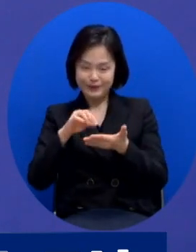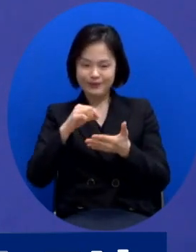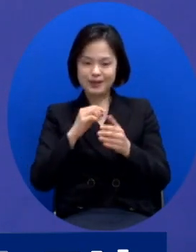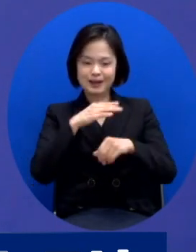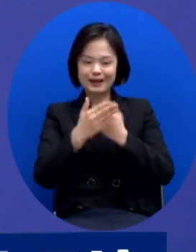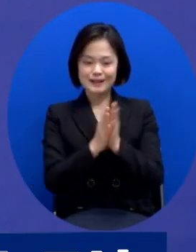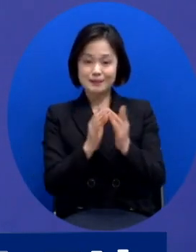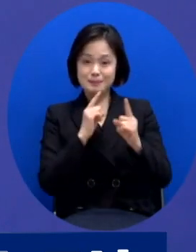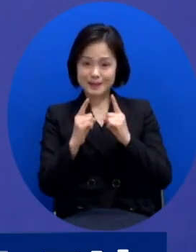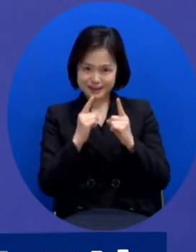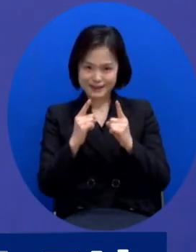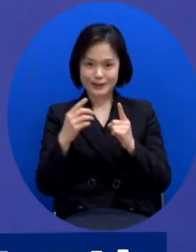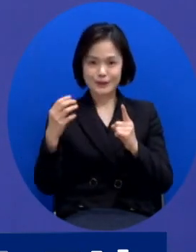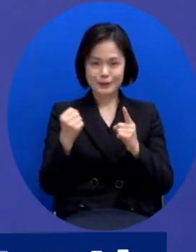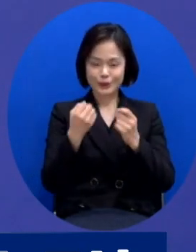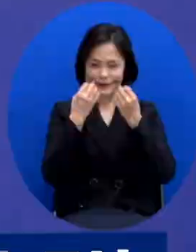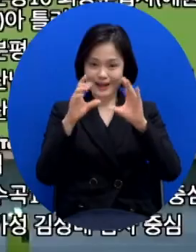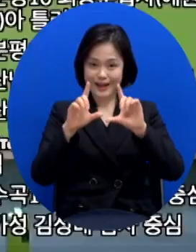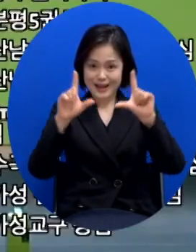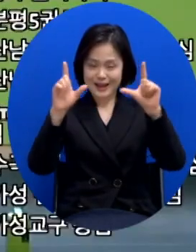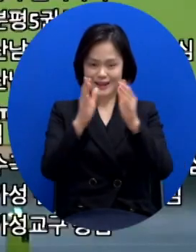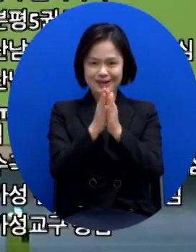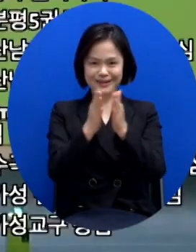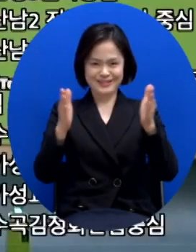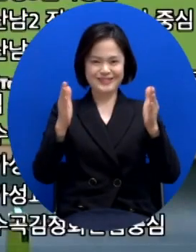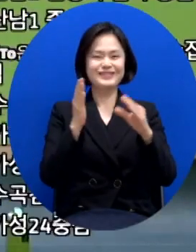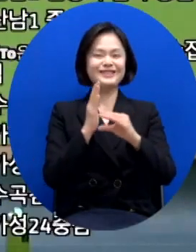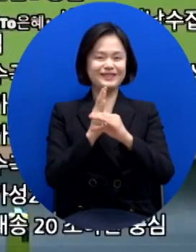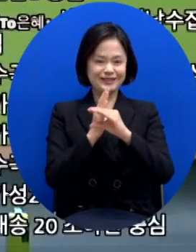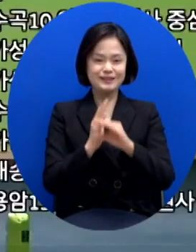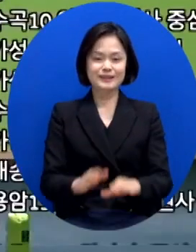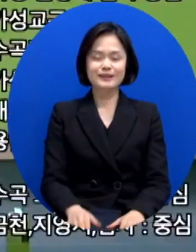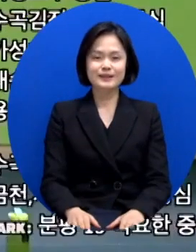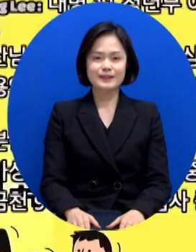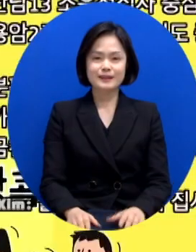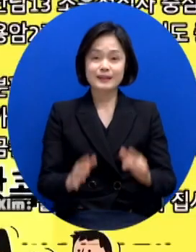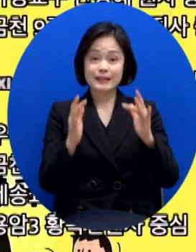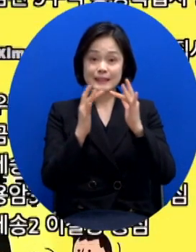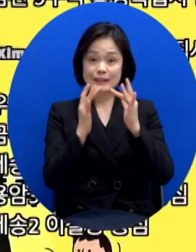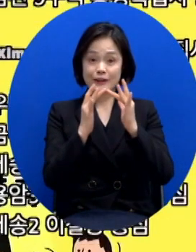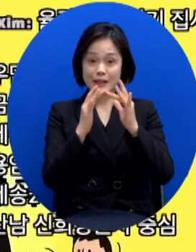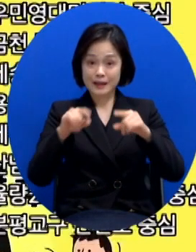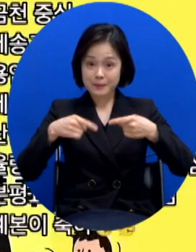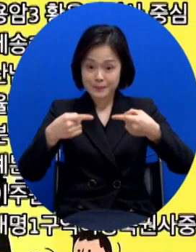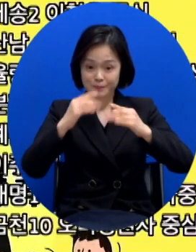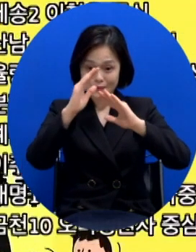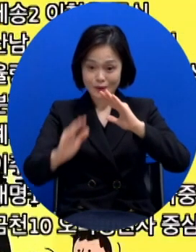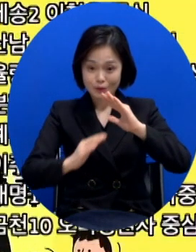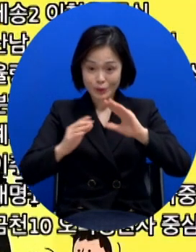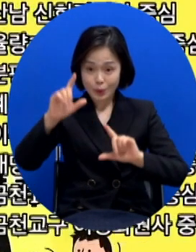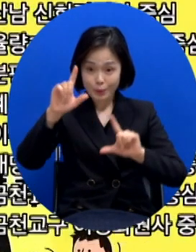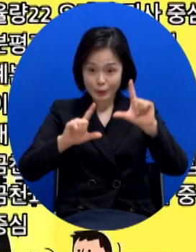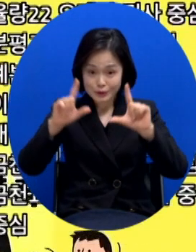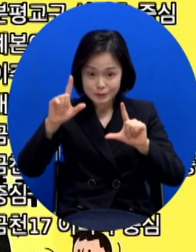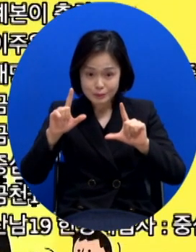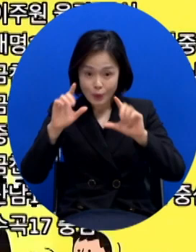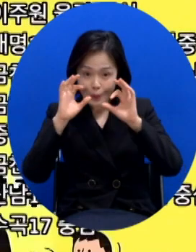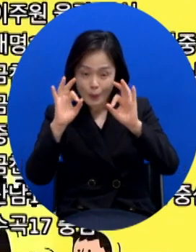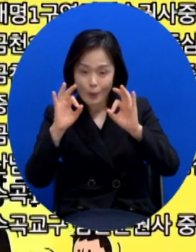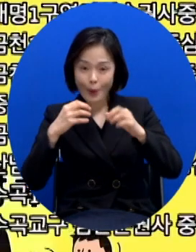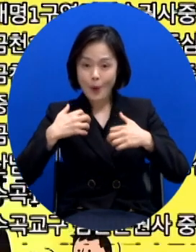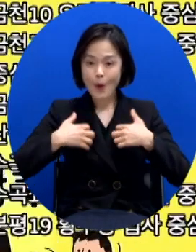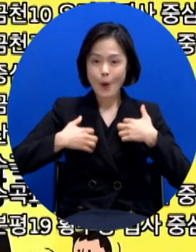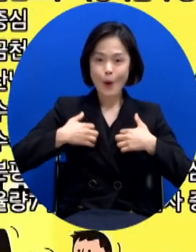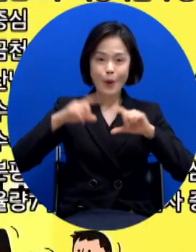있습니다 이 생기게 됩니다 주일저녁 온라인으로 접속한 성도들의 반응이 뜨겁습니다 청주 상당 교회는